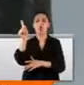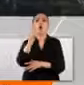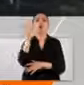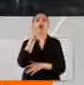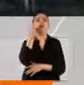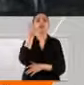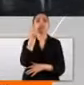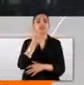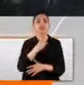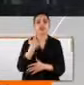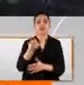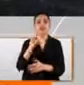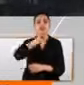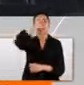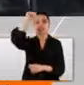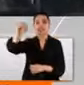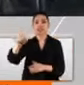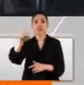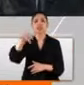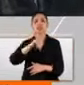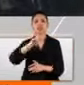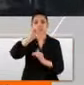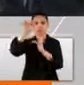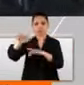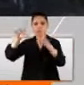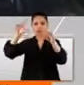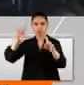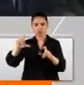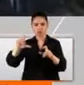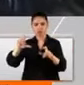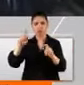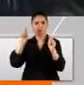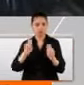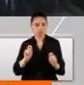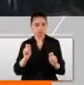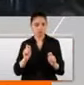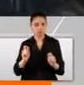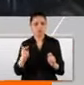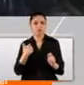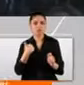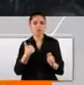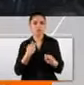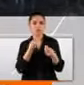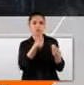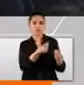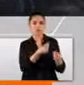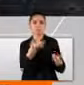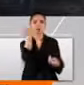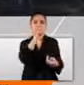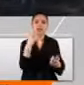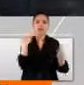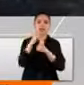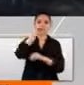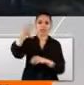atıldı. Saldırgan yanıma geldi, benimle fotoğraf çektirdi. Onu kırmadım. Daha sonra tekrar benim yanıma geldi.